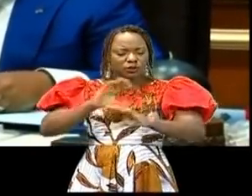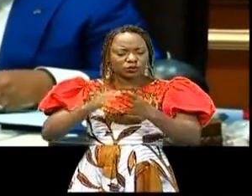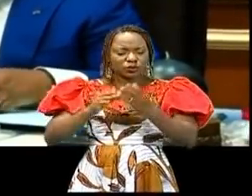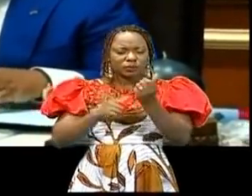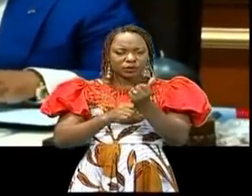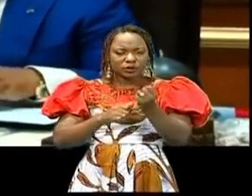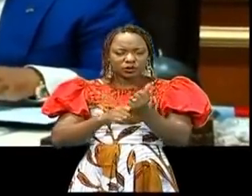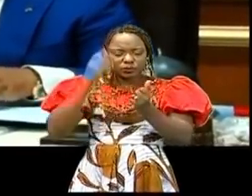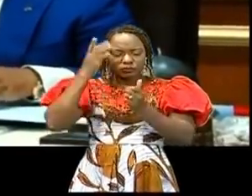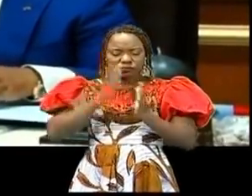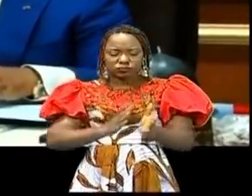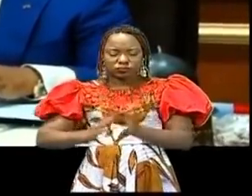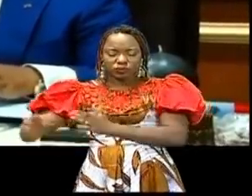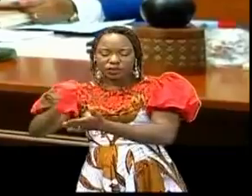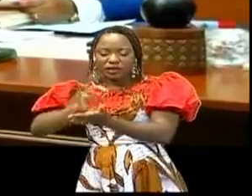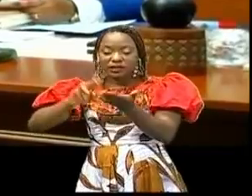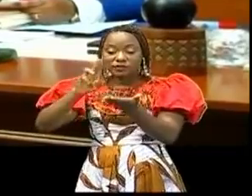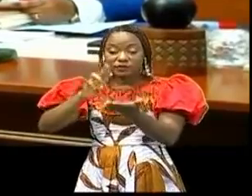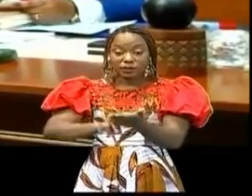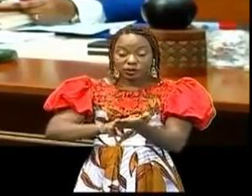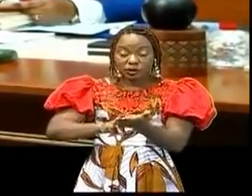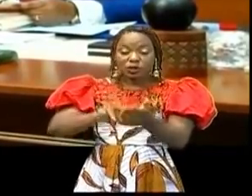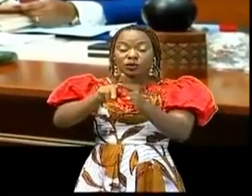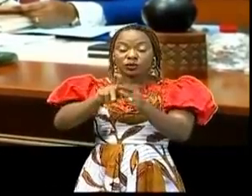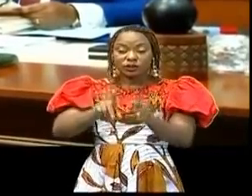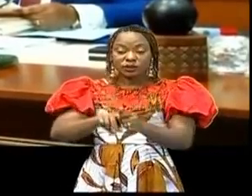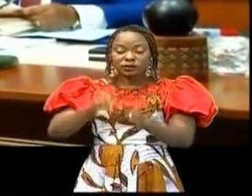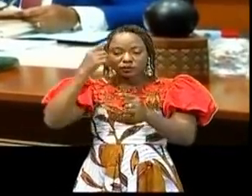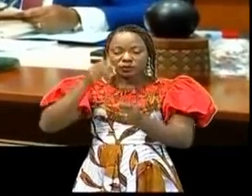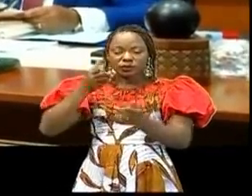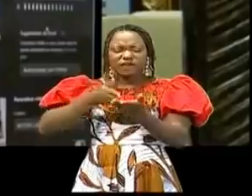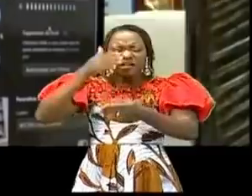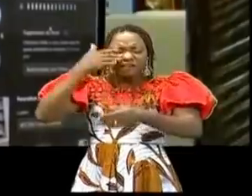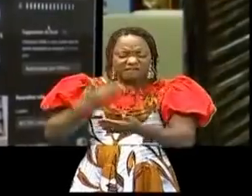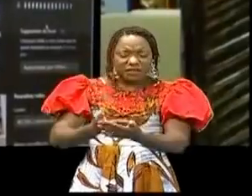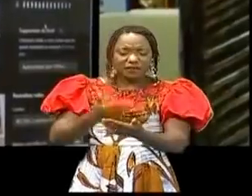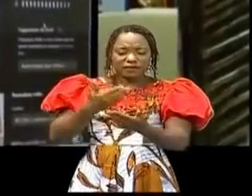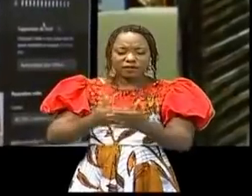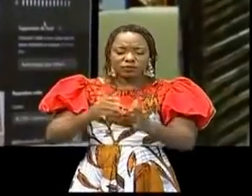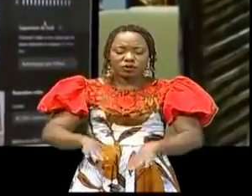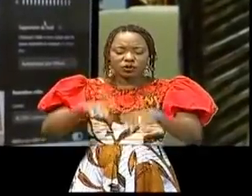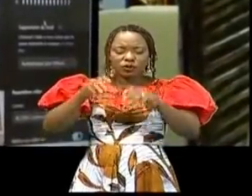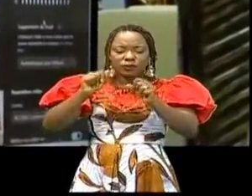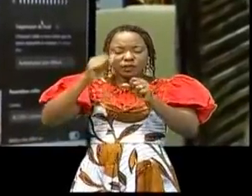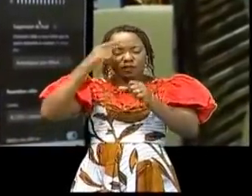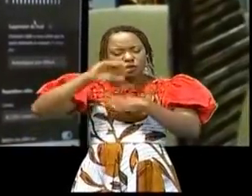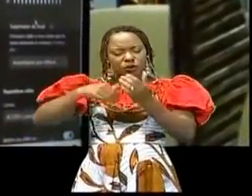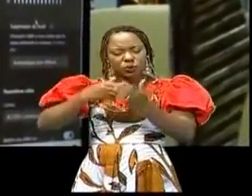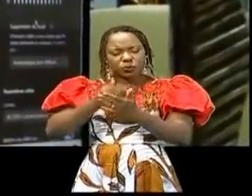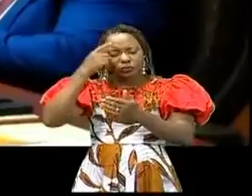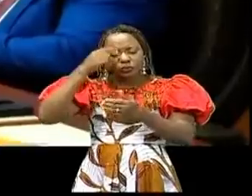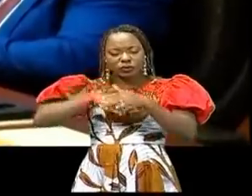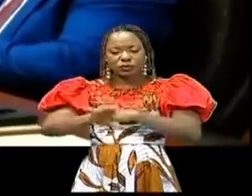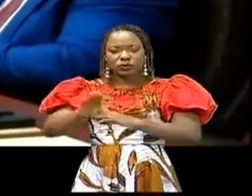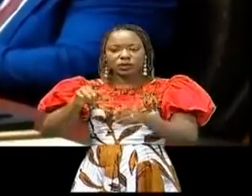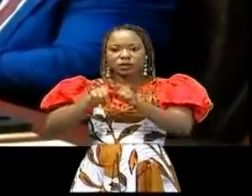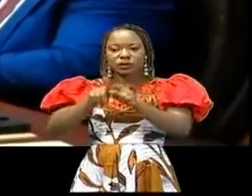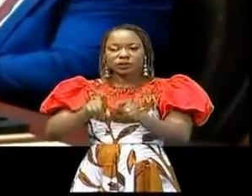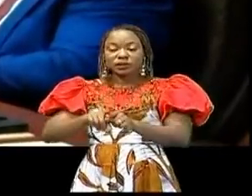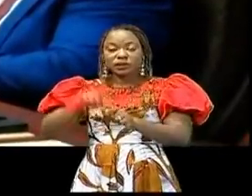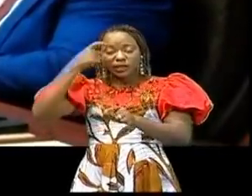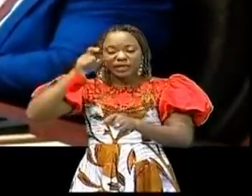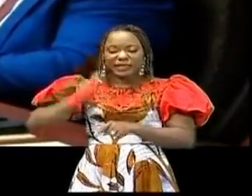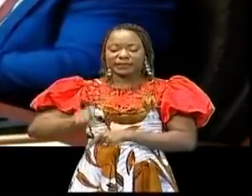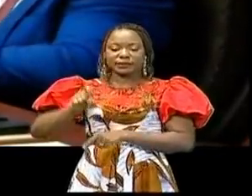par le processus des ratifications à faire preuve de diligence en adoptant les mesures nécessaires à cet effet. Il a